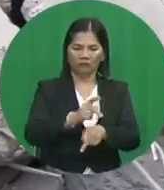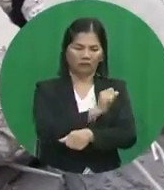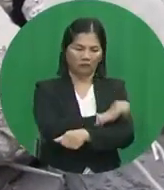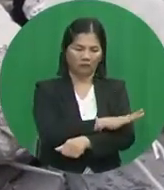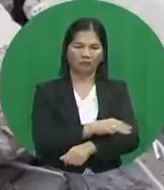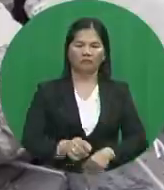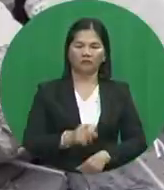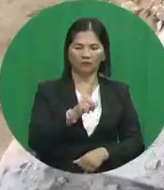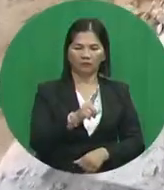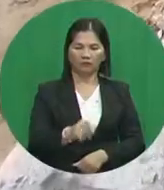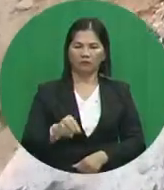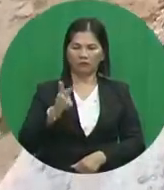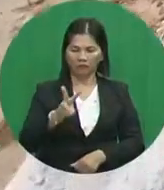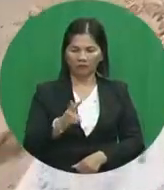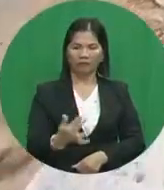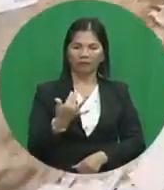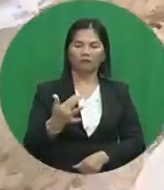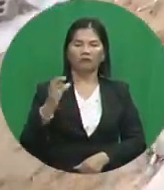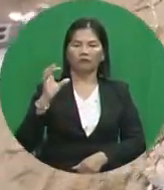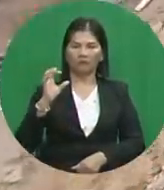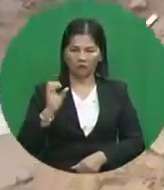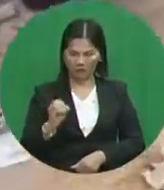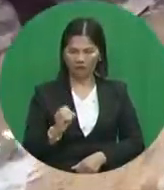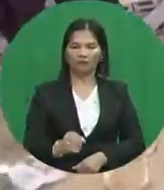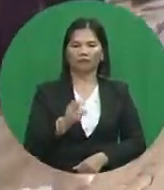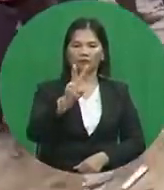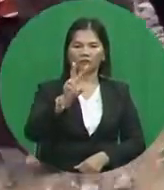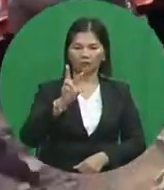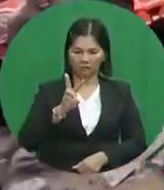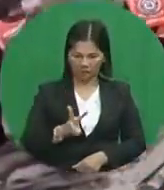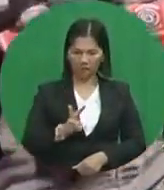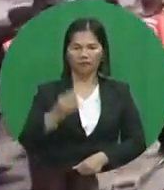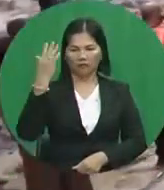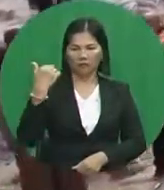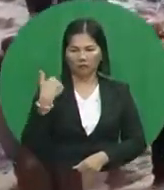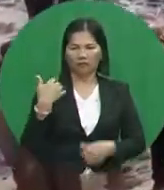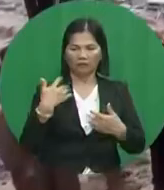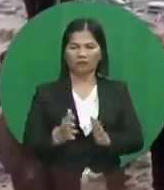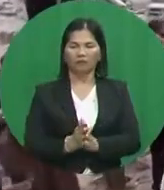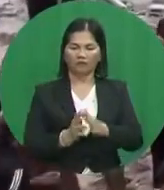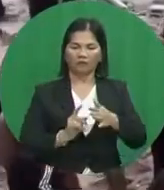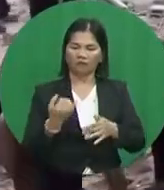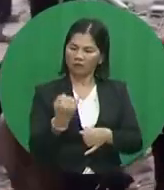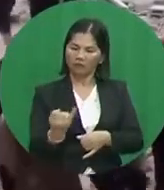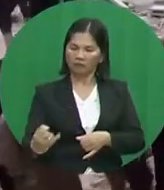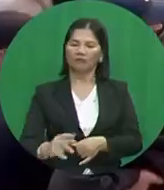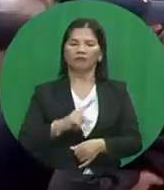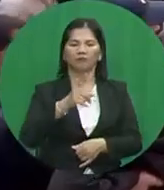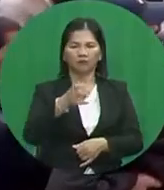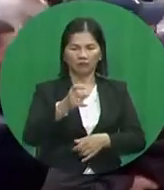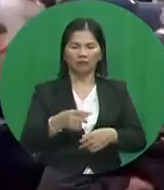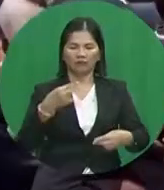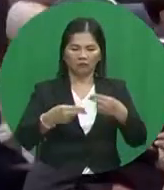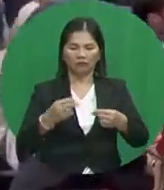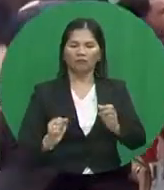ដោយមិនមានអគ្គិសនីនិងការផ្គត់ផ្គង់ផ្សេងៗក៏បានធ្លាក់ចុះដែរប្រជាជនប៉ាឡេស្ទីនជាង 10,070 នាក់ដែលពីភាគ3នៃពួកគេគឺជាស្ត្រី និងអនិច្ចជនត្រូវបានសម្លាប់ចាប់តាំងពីស